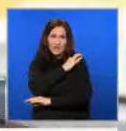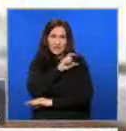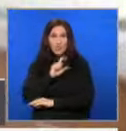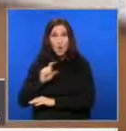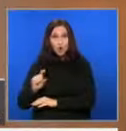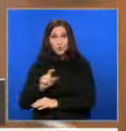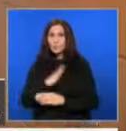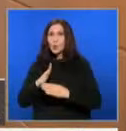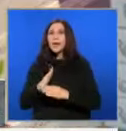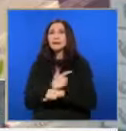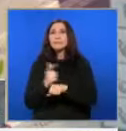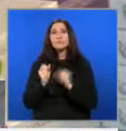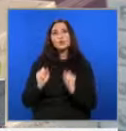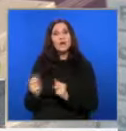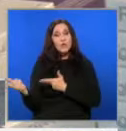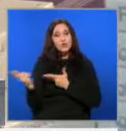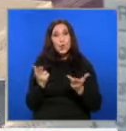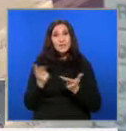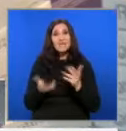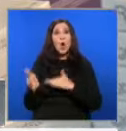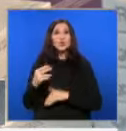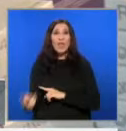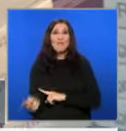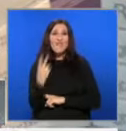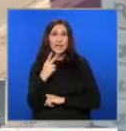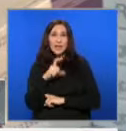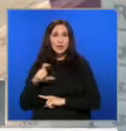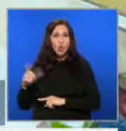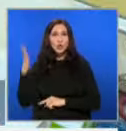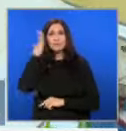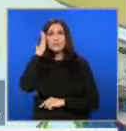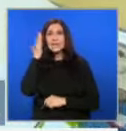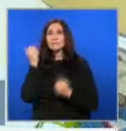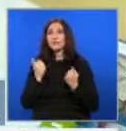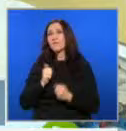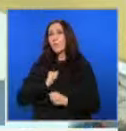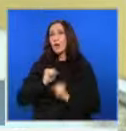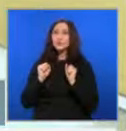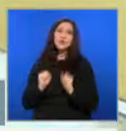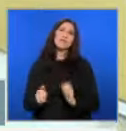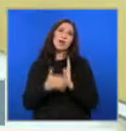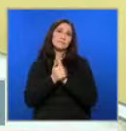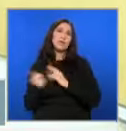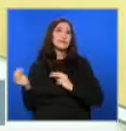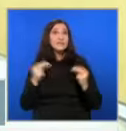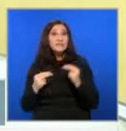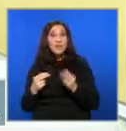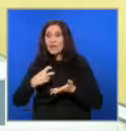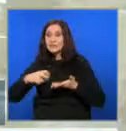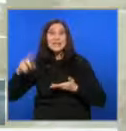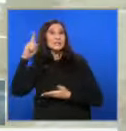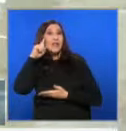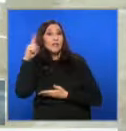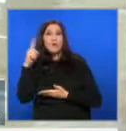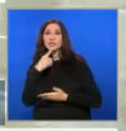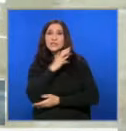края на седмицата се очаква доставка на още 2000 дози. Министерството на здравеопазването очаква експертният съвет да излезе със